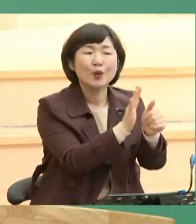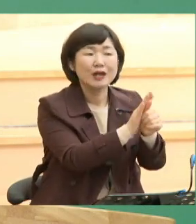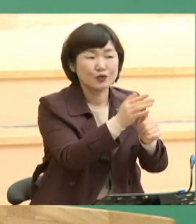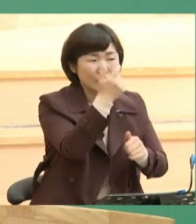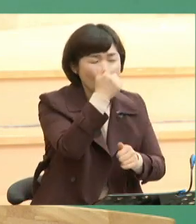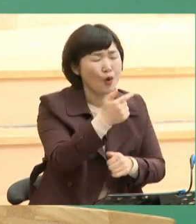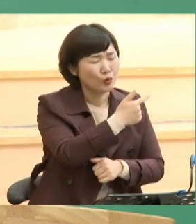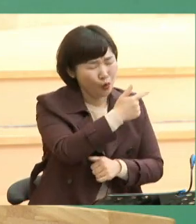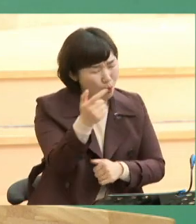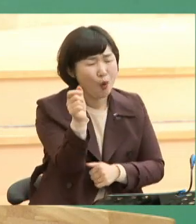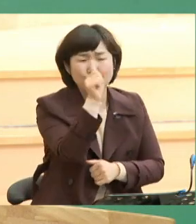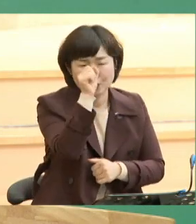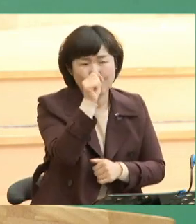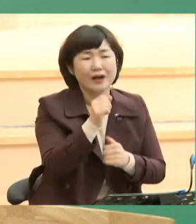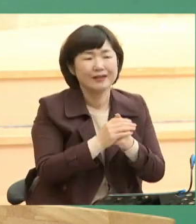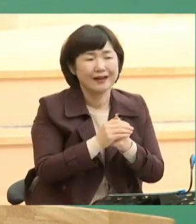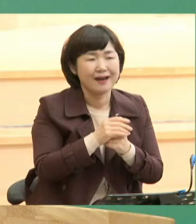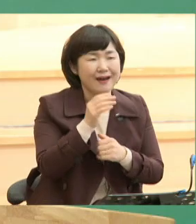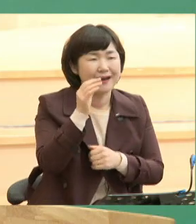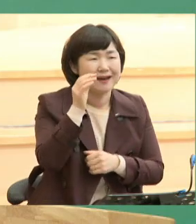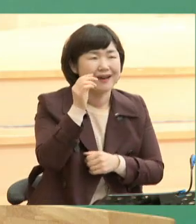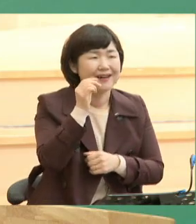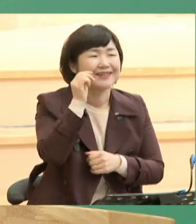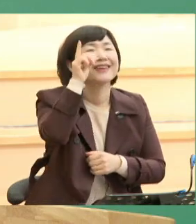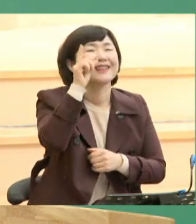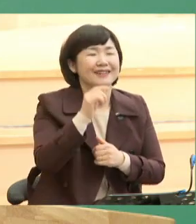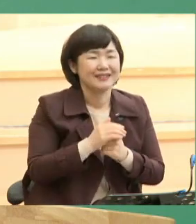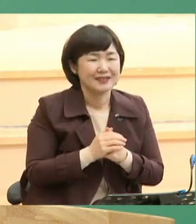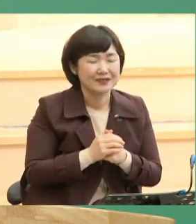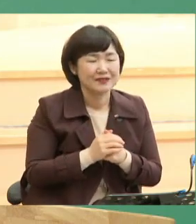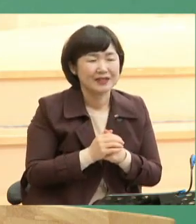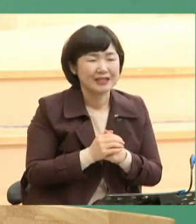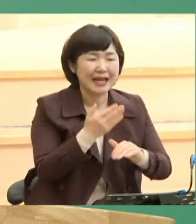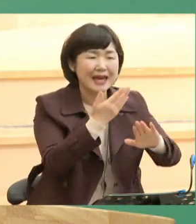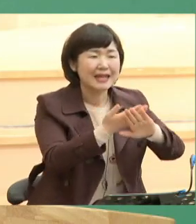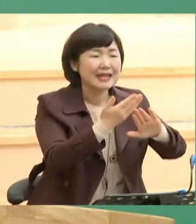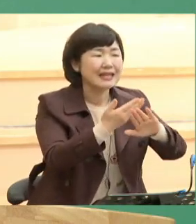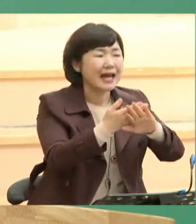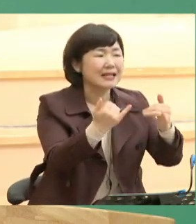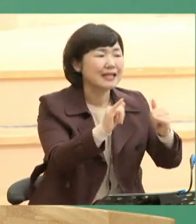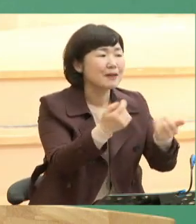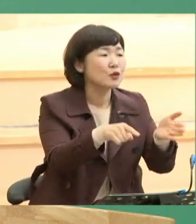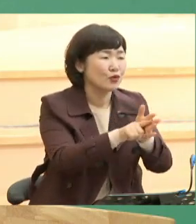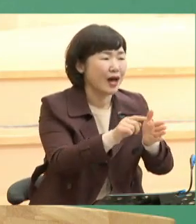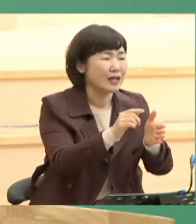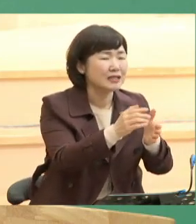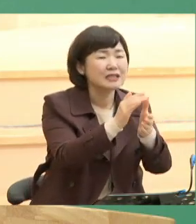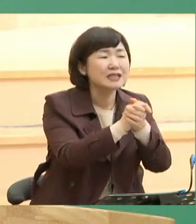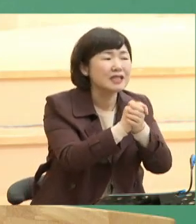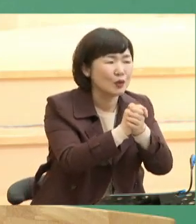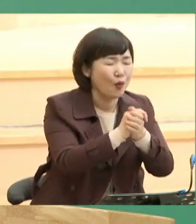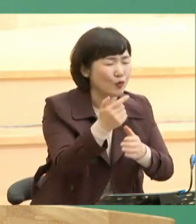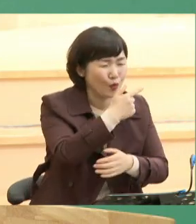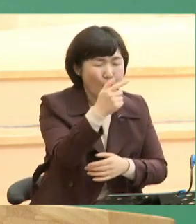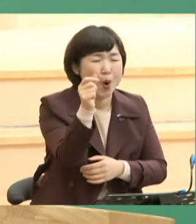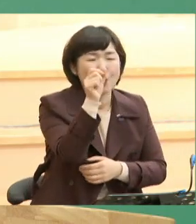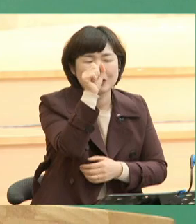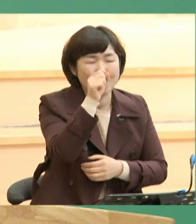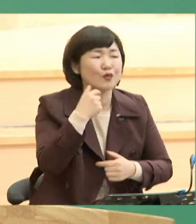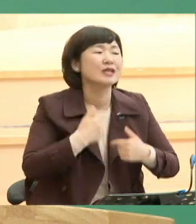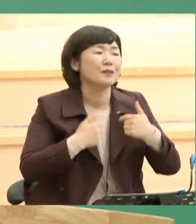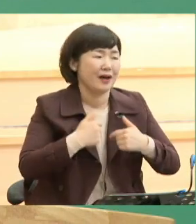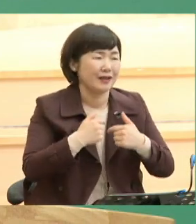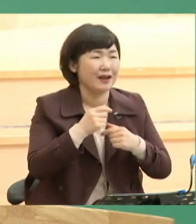50조 좋아하시는 거야 이 이타적인 기도를 정말로 기뻐 하시는 구나 내